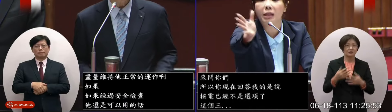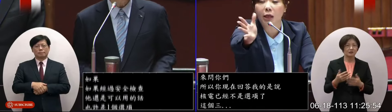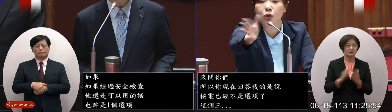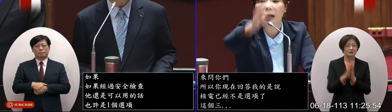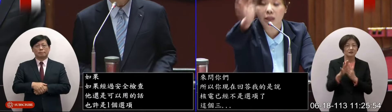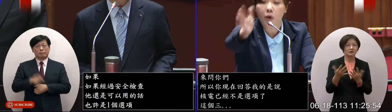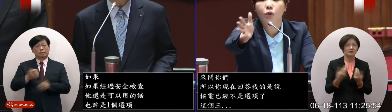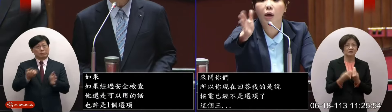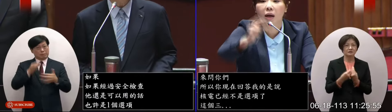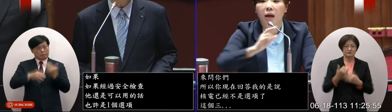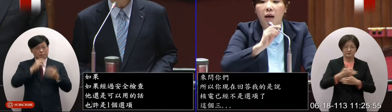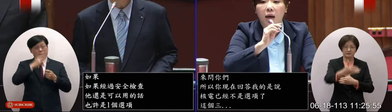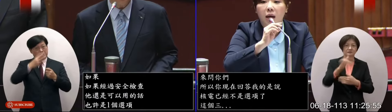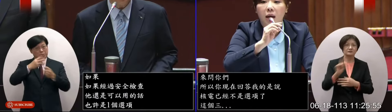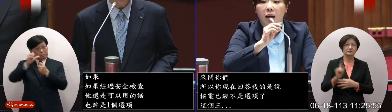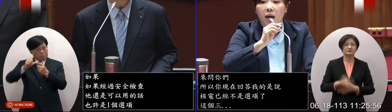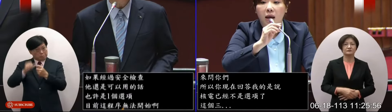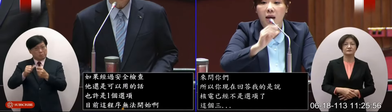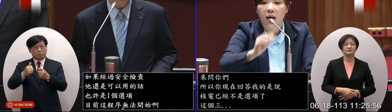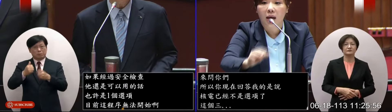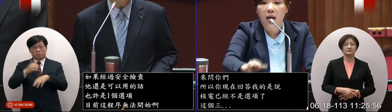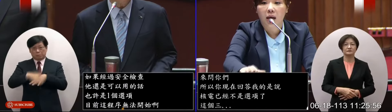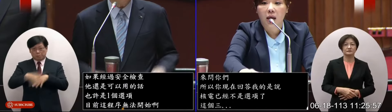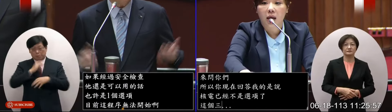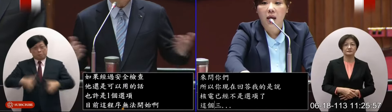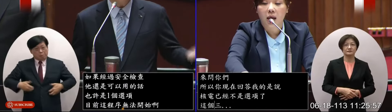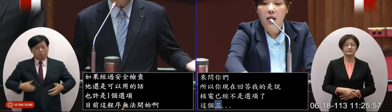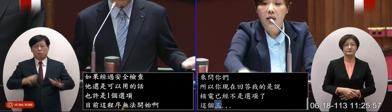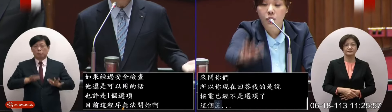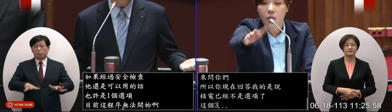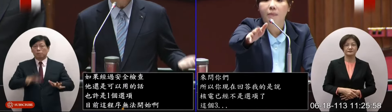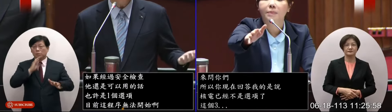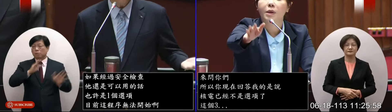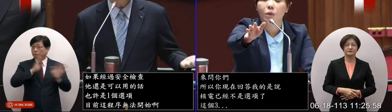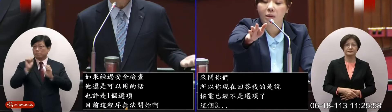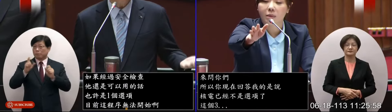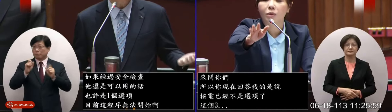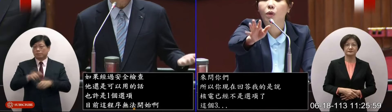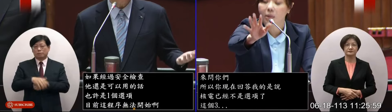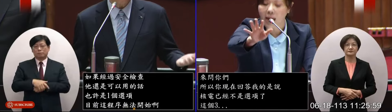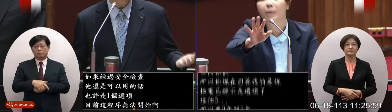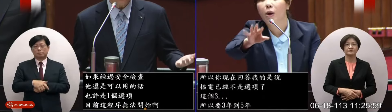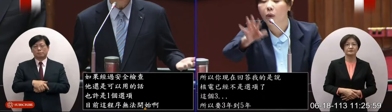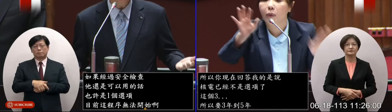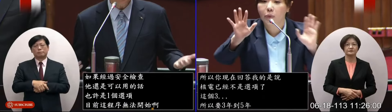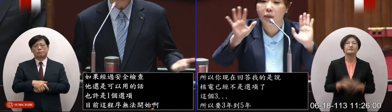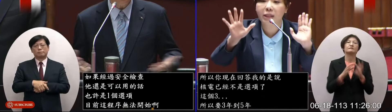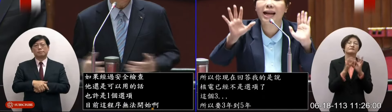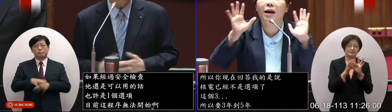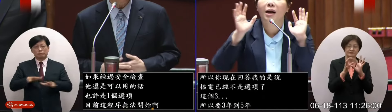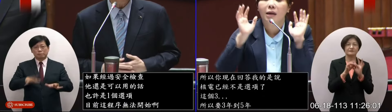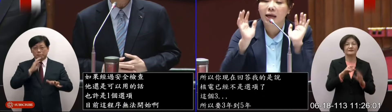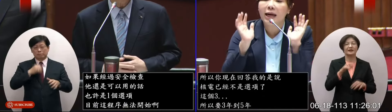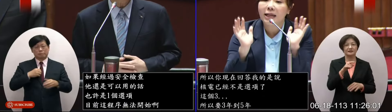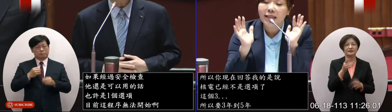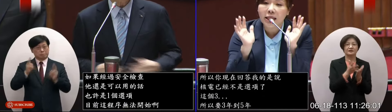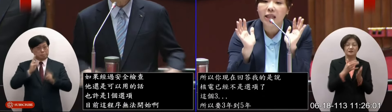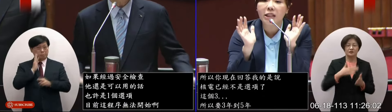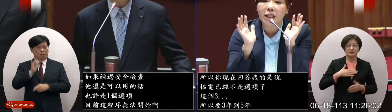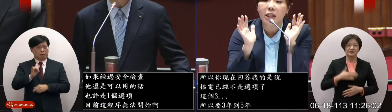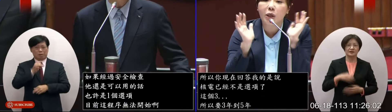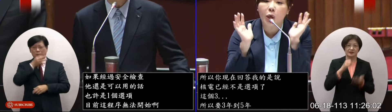别的程序，还是说 三年到五年会国家会紧急？但我们现在是状况这个 好，没问题。我知道